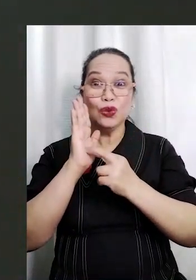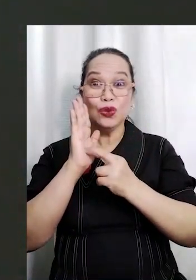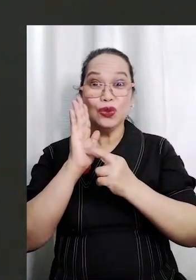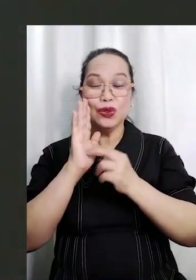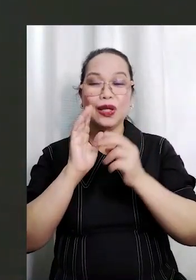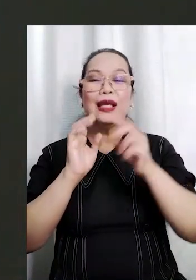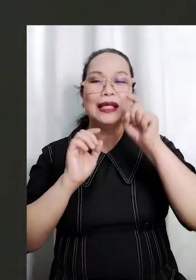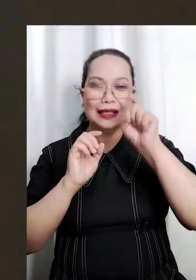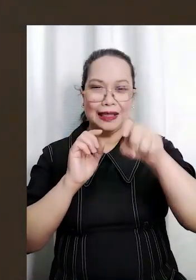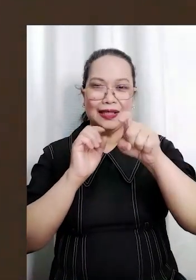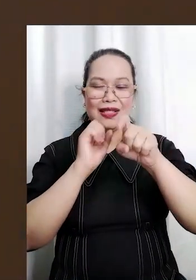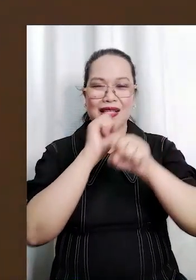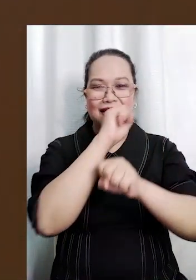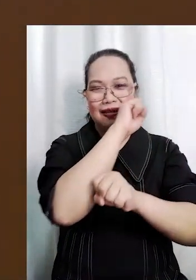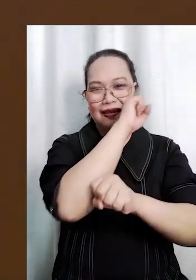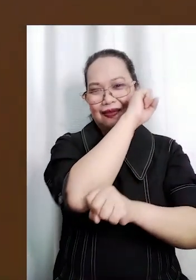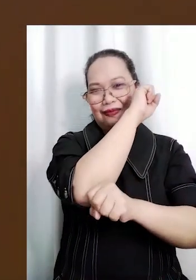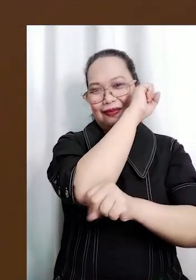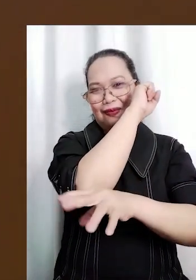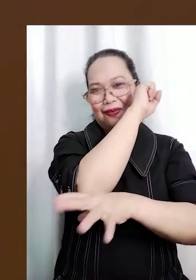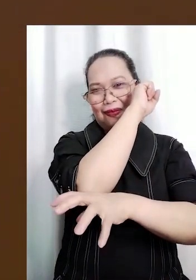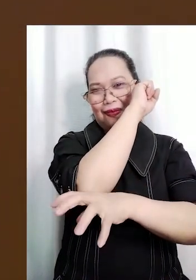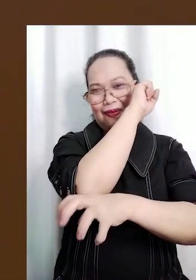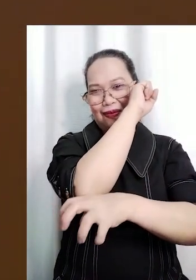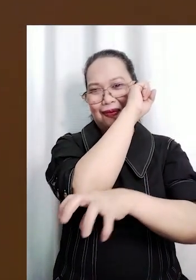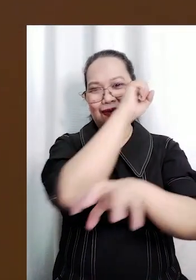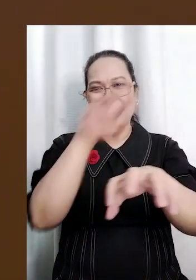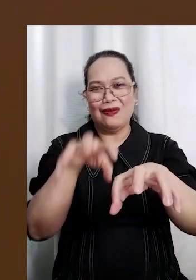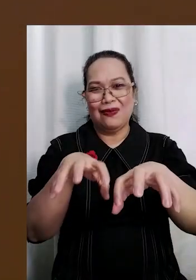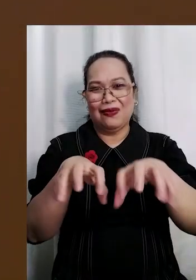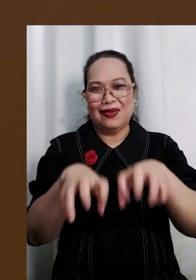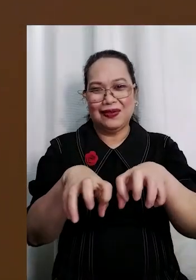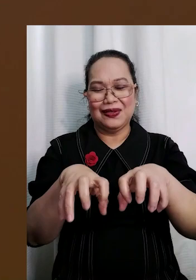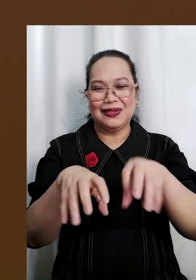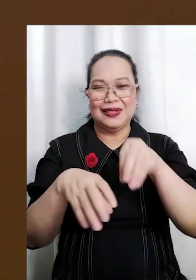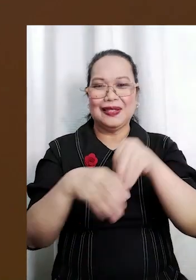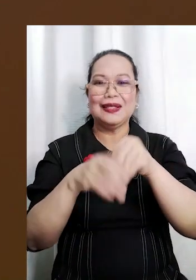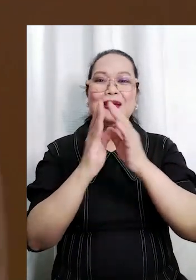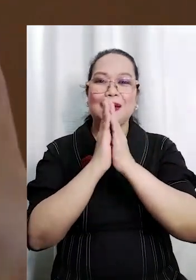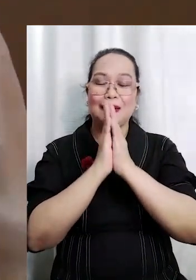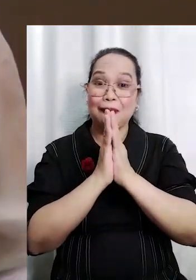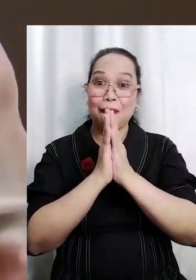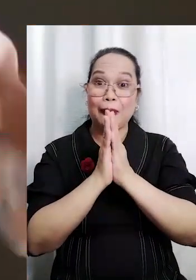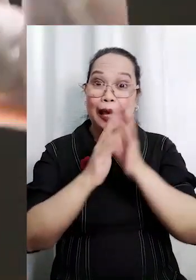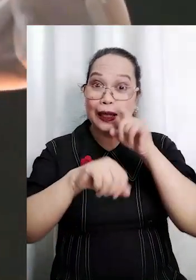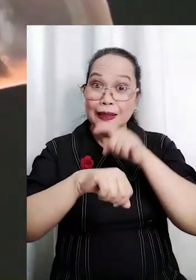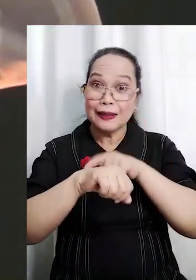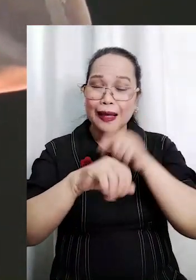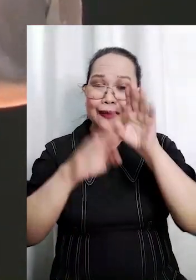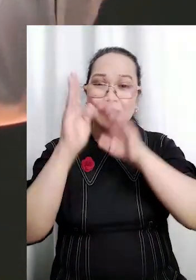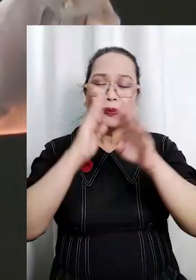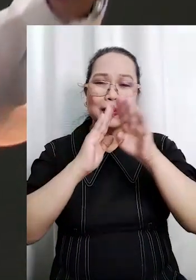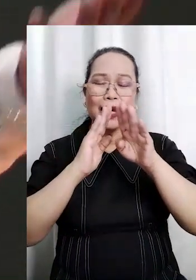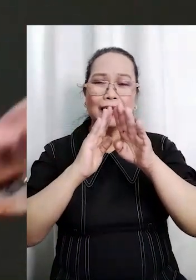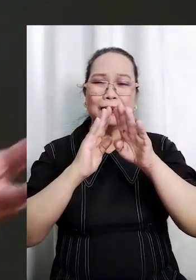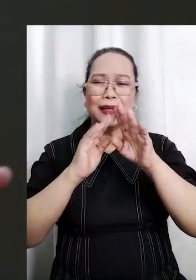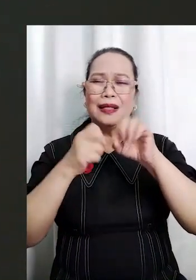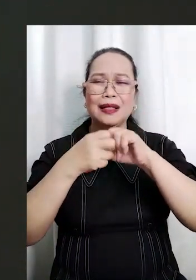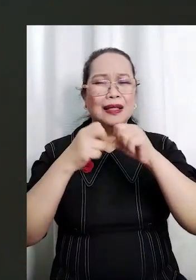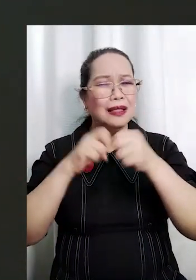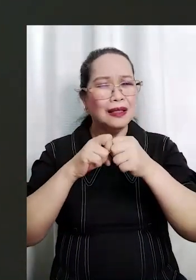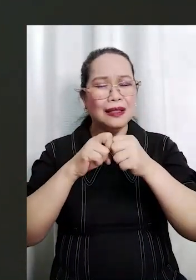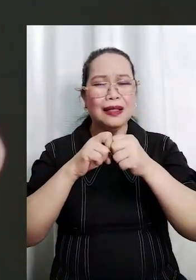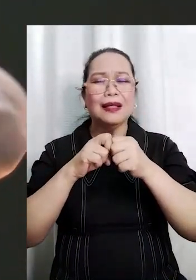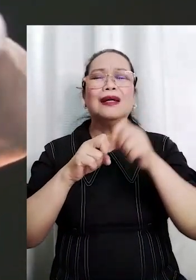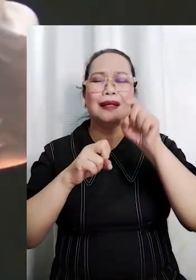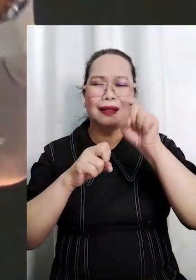be rooted in prayer. In times of weakness and vulnerability, let the Lord's